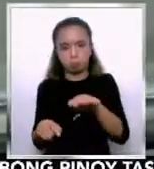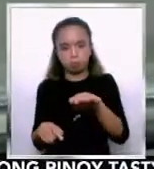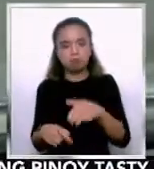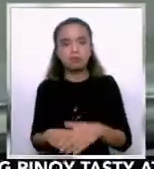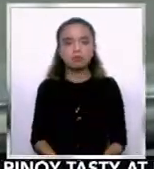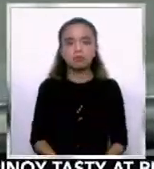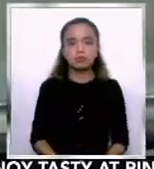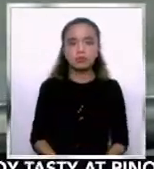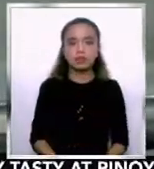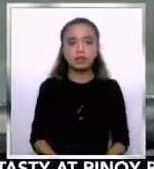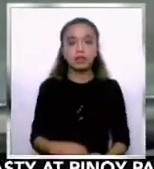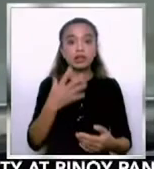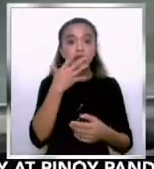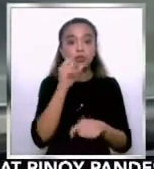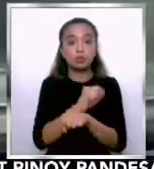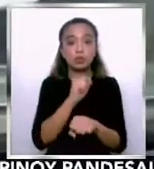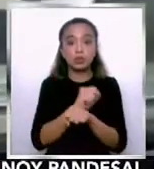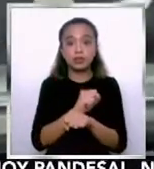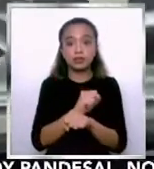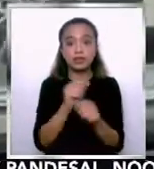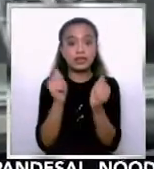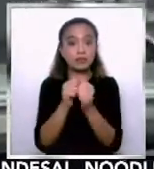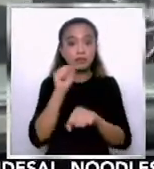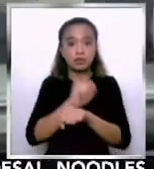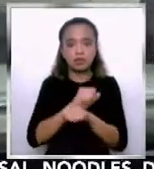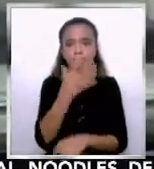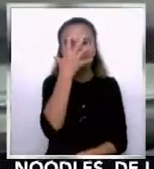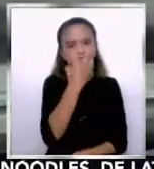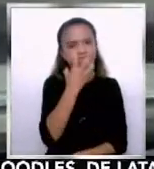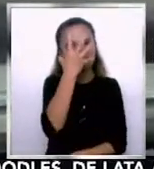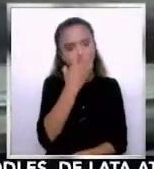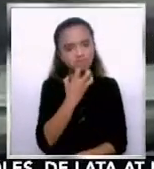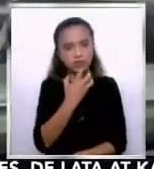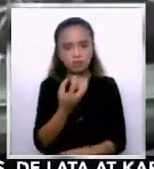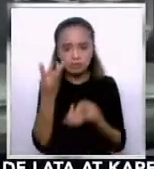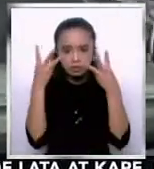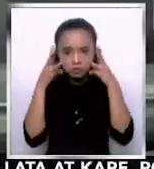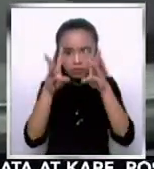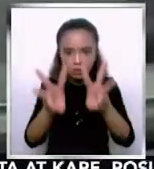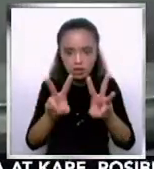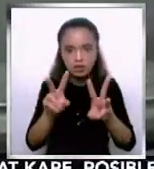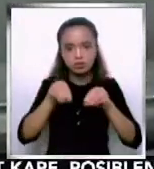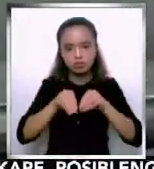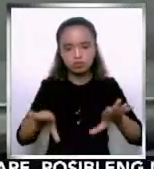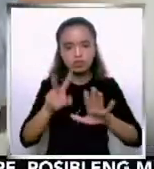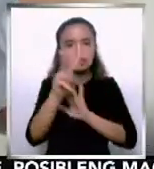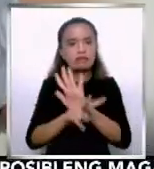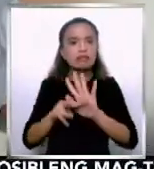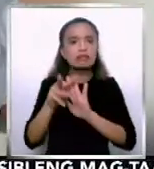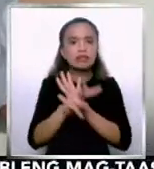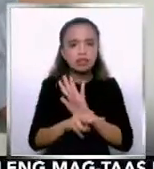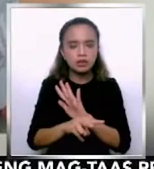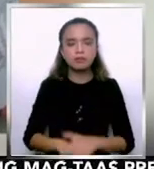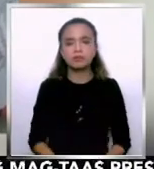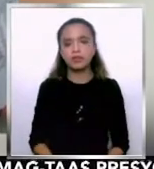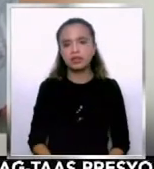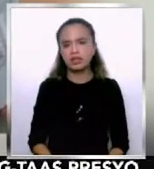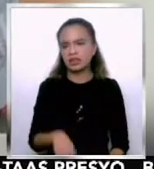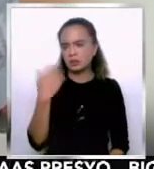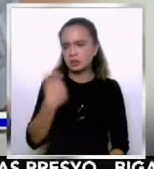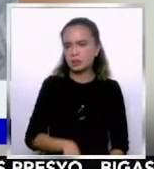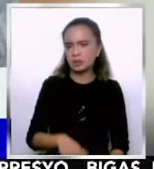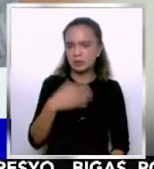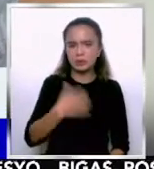mga katrabaho ng biktimang si Christian Joseph Floralde nang mapanood ang viral video. Napaka walang ya nung ano niya, yung